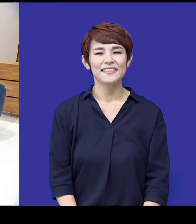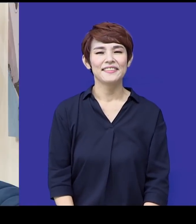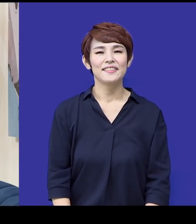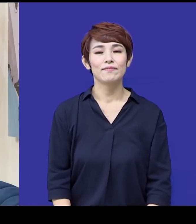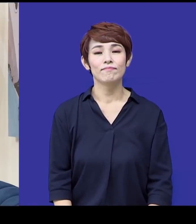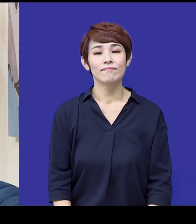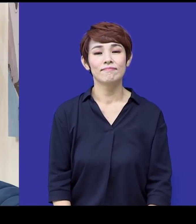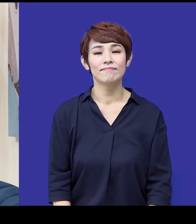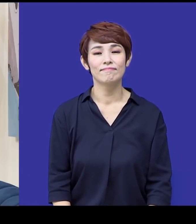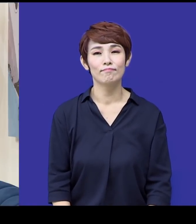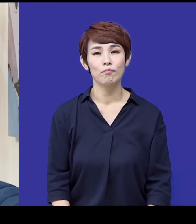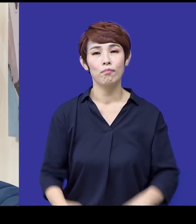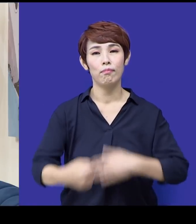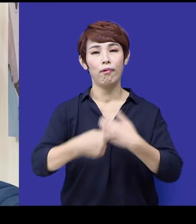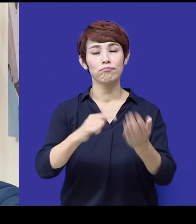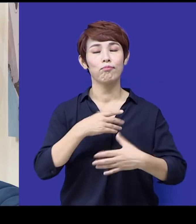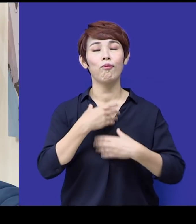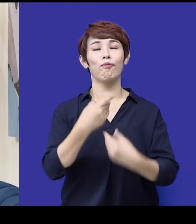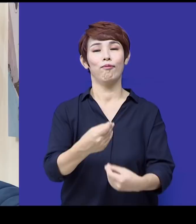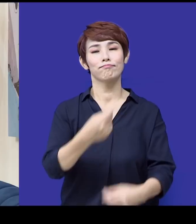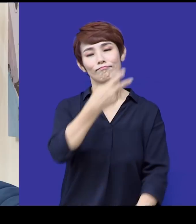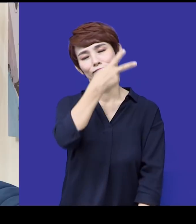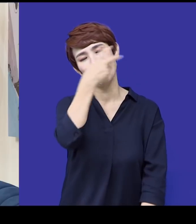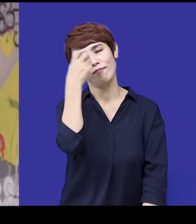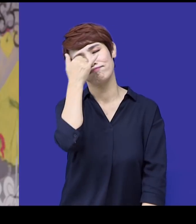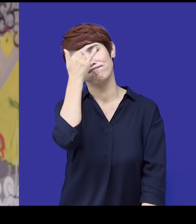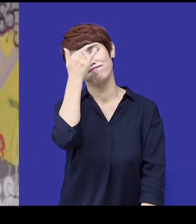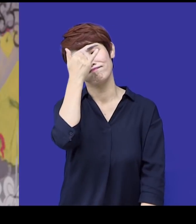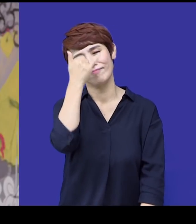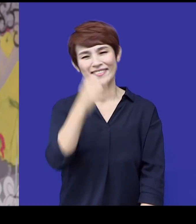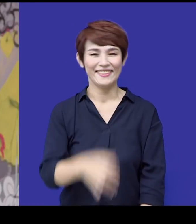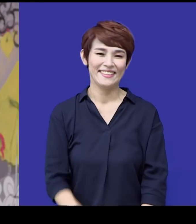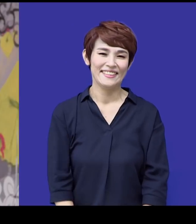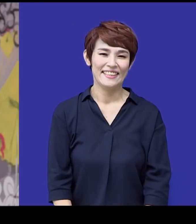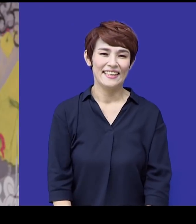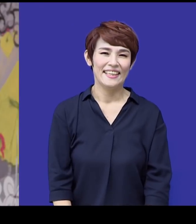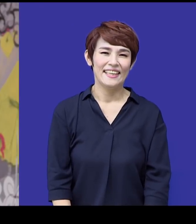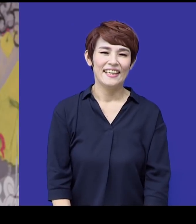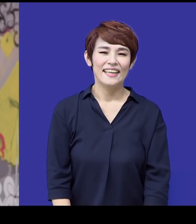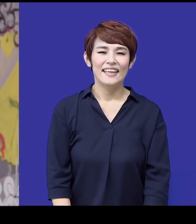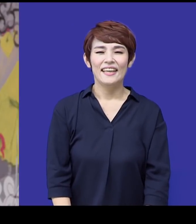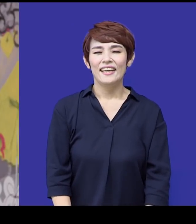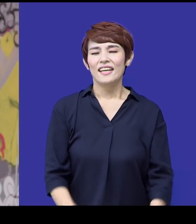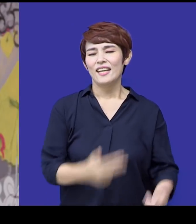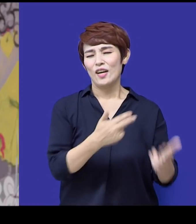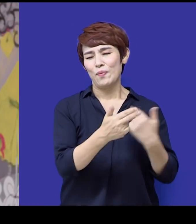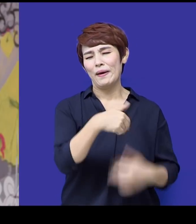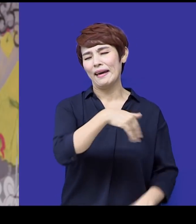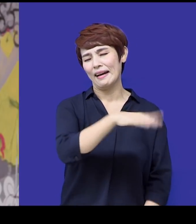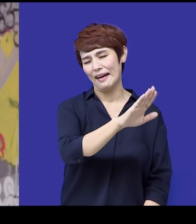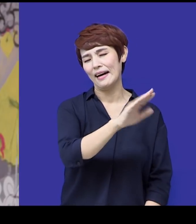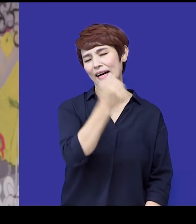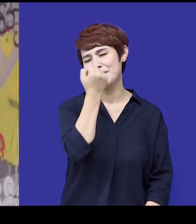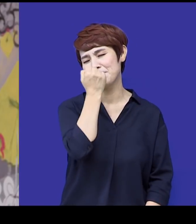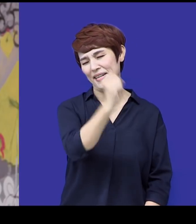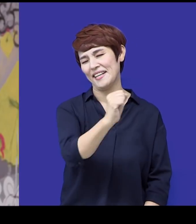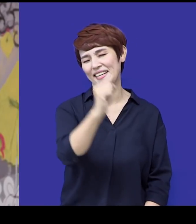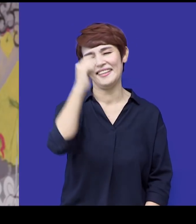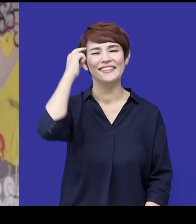놓으니까 굉장히 마음이 편하면서 편하죠. 잠도 잘 오더라고요. 그래서 아유 나는 저 협회로 가는구나. 그래서